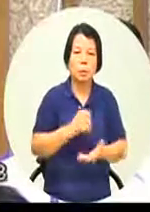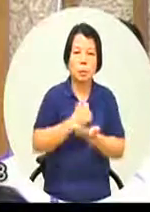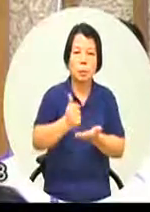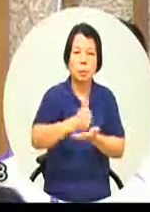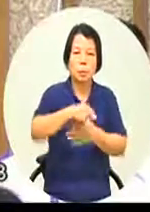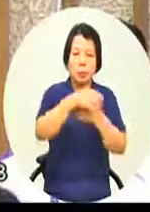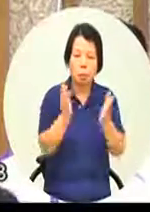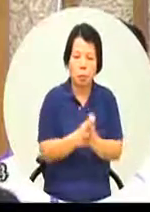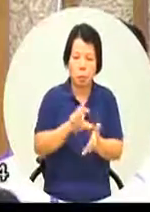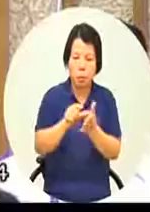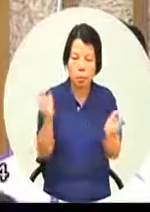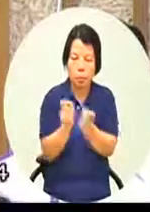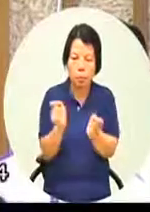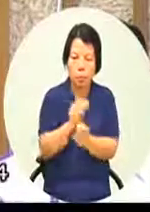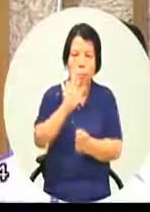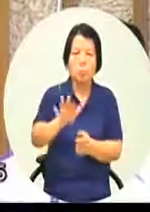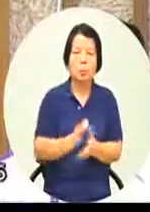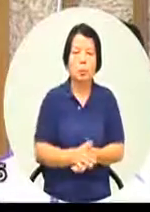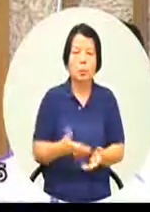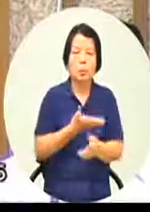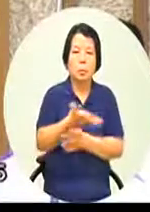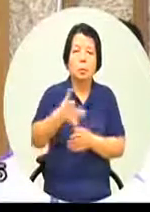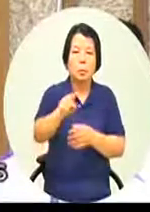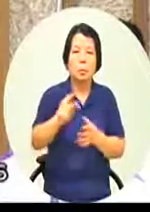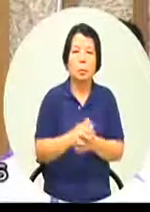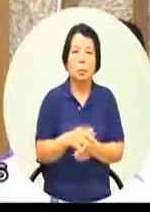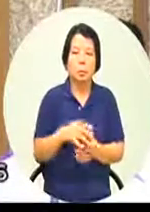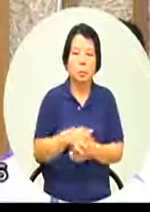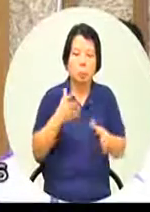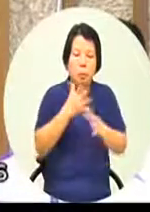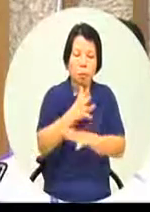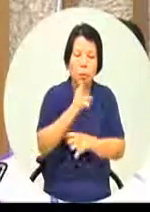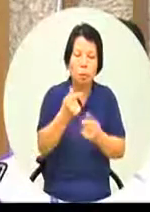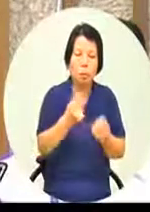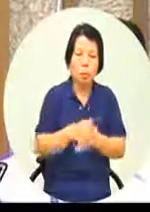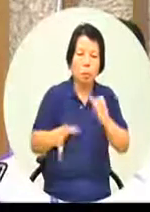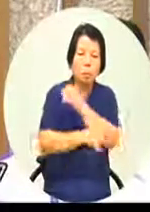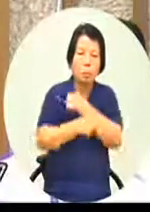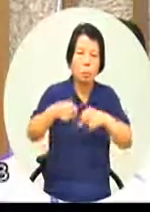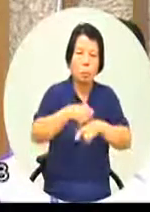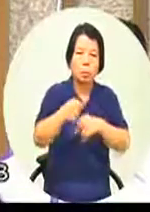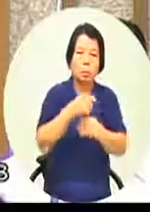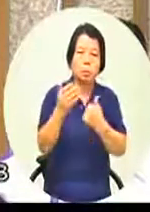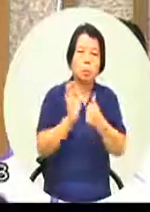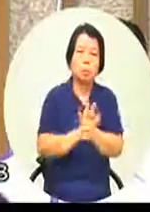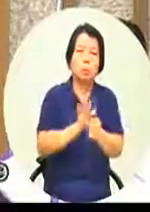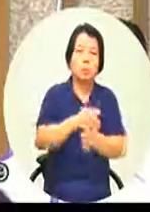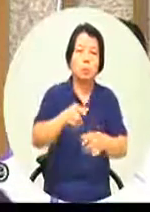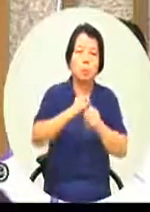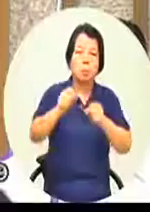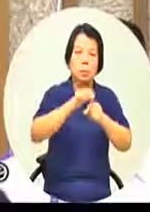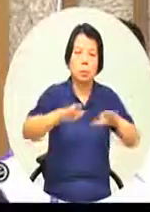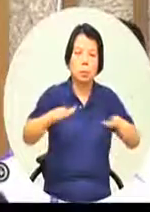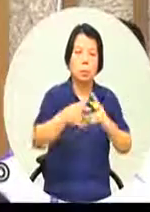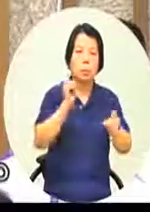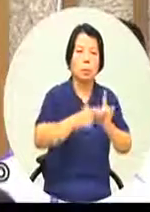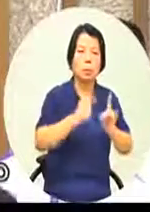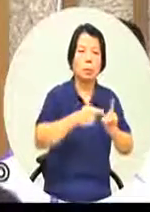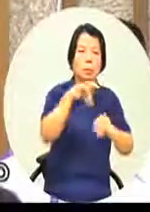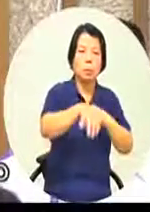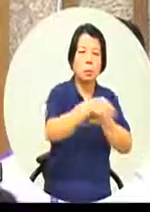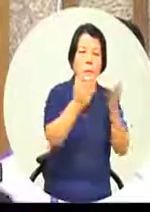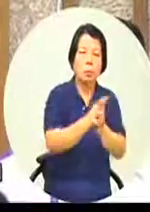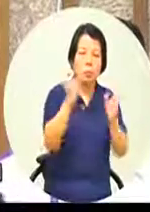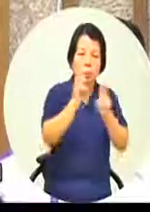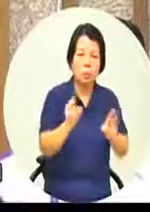短这样的一些距离，让比如说用透过整个地产基金的协助，包含弥陀永安的这些渔会能够有一些电子商